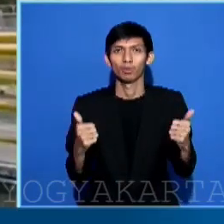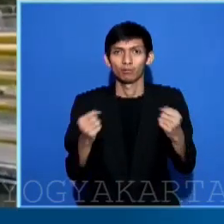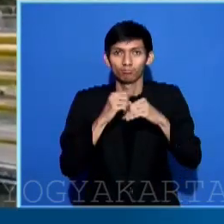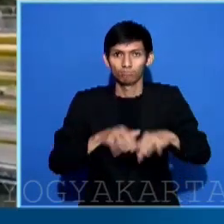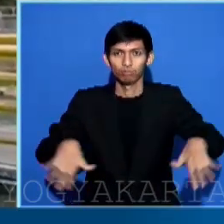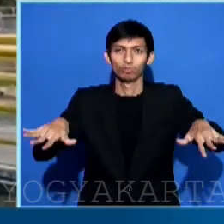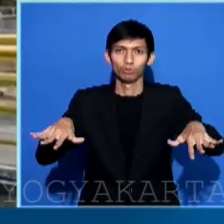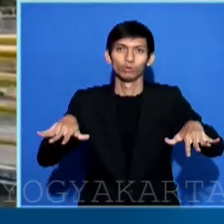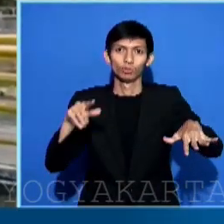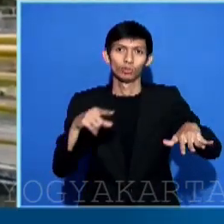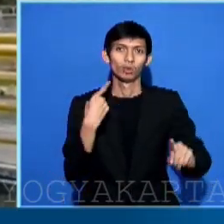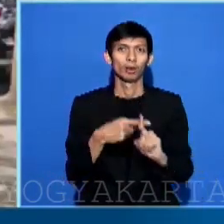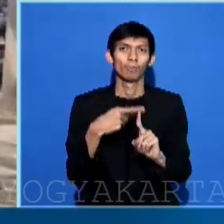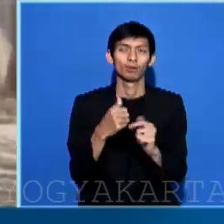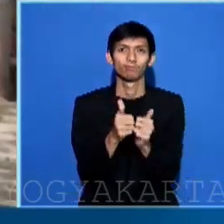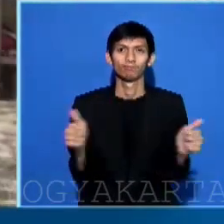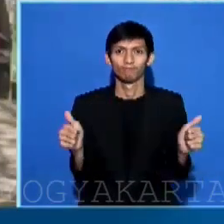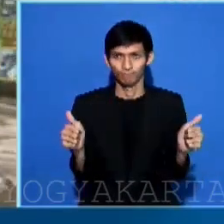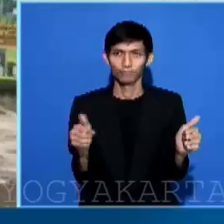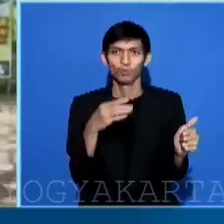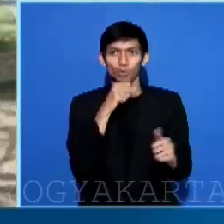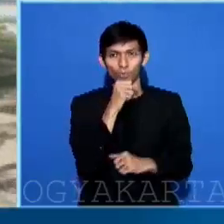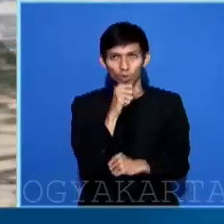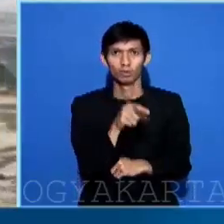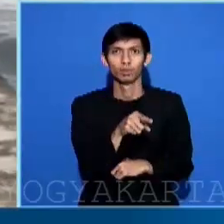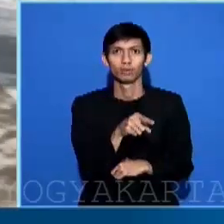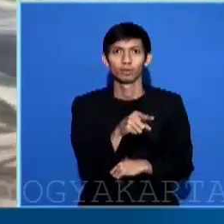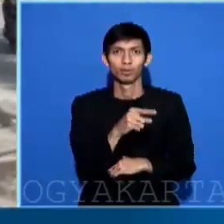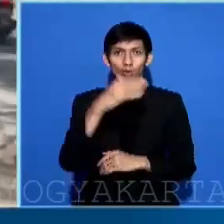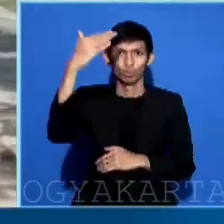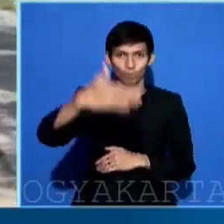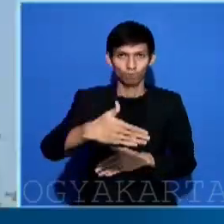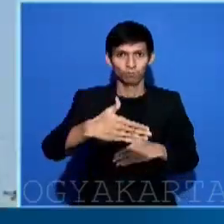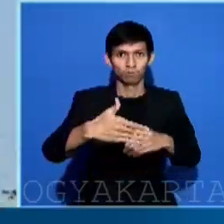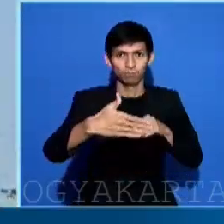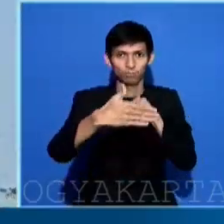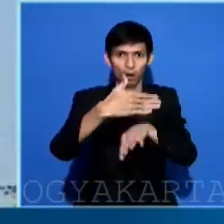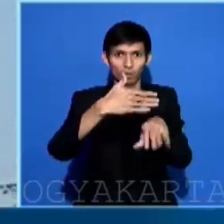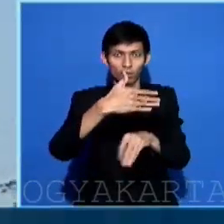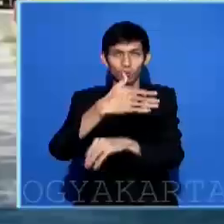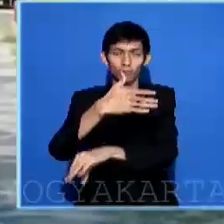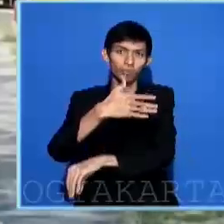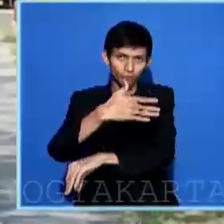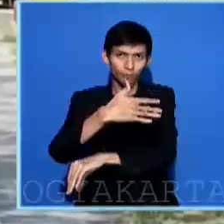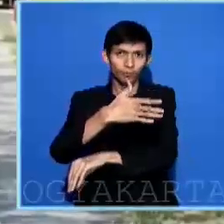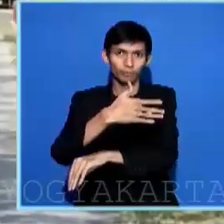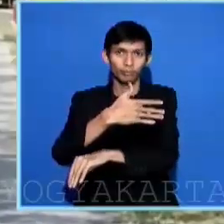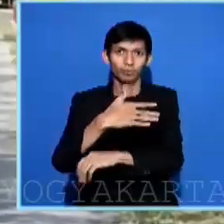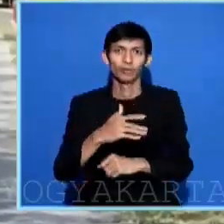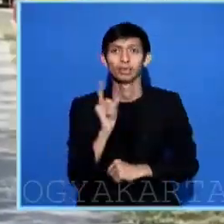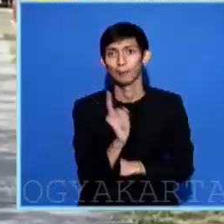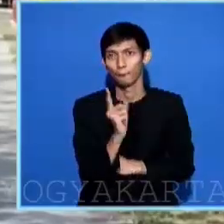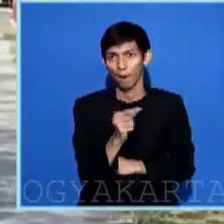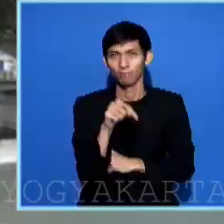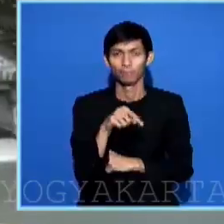sekaligus memperpanjang usia bendungan. Sejumlah pelaku usaha di kawasan Bendungan Kamijoro menyambut baik kebijakan ini karena selama ini